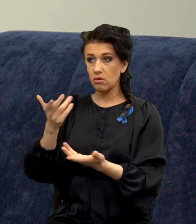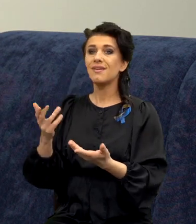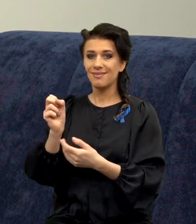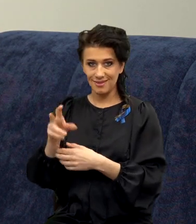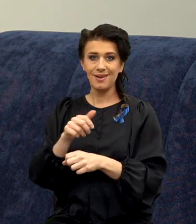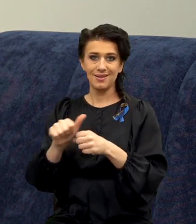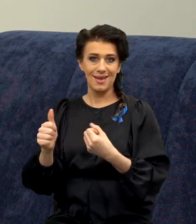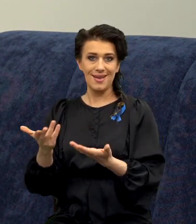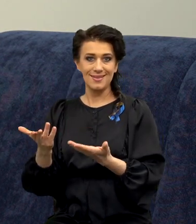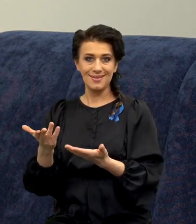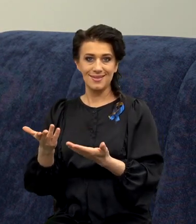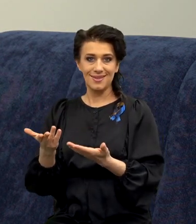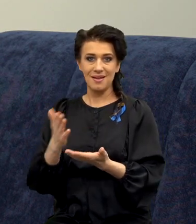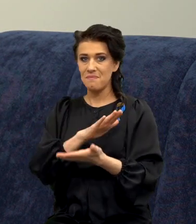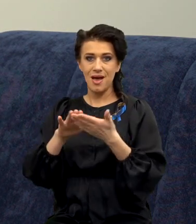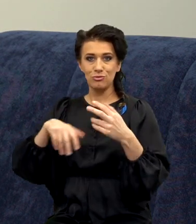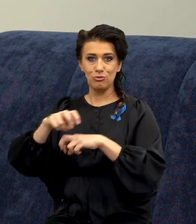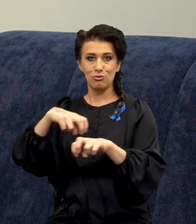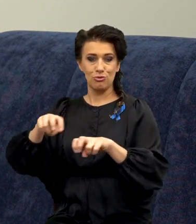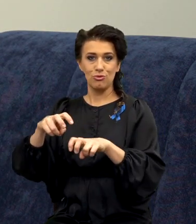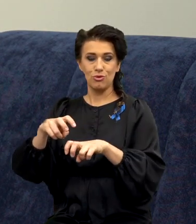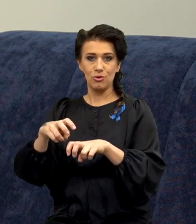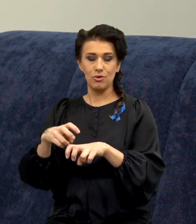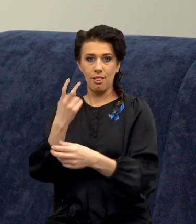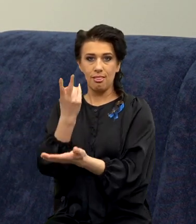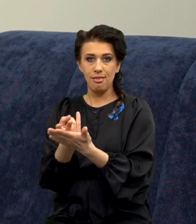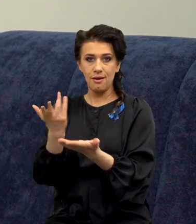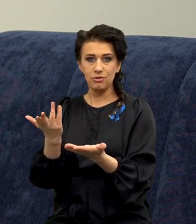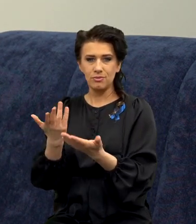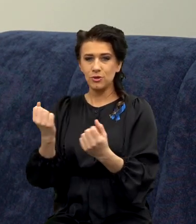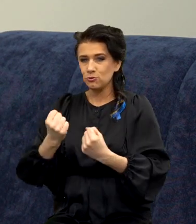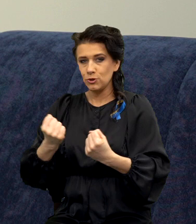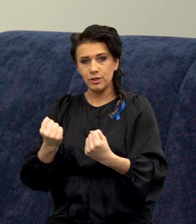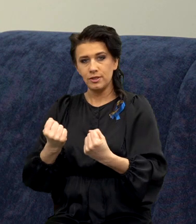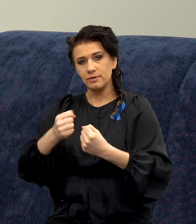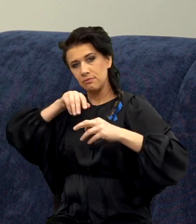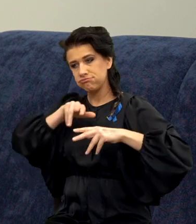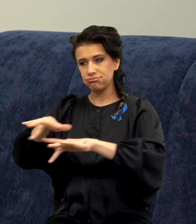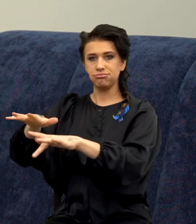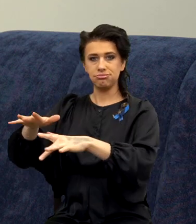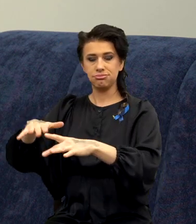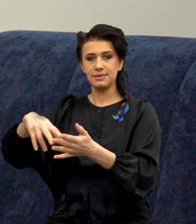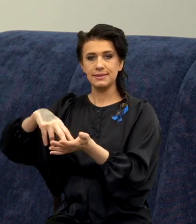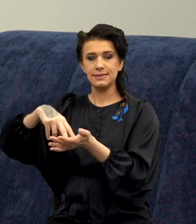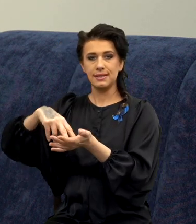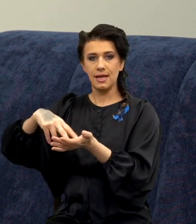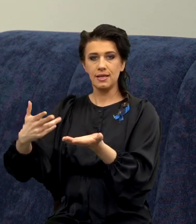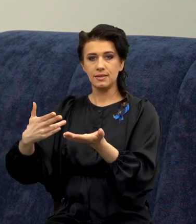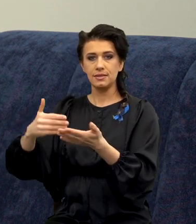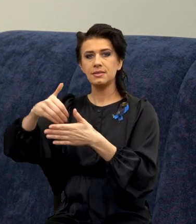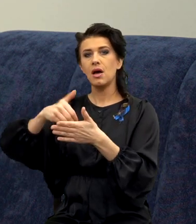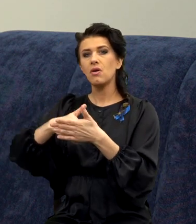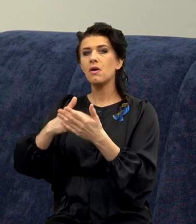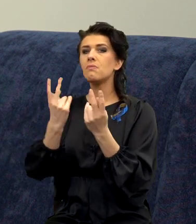czyli znieruchomienia w tak silnej sytuacji stresowej. Przypominające jest to zachowanie, przypomina